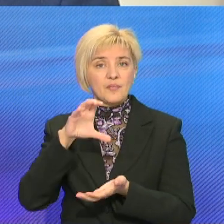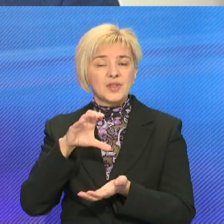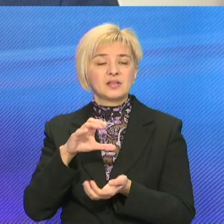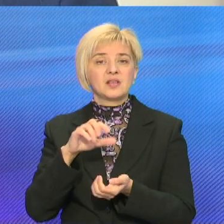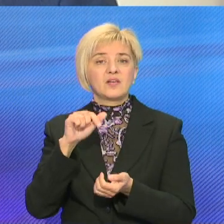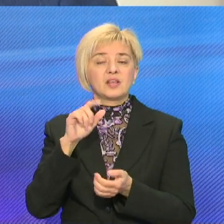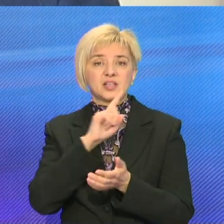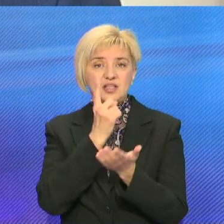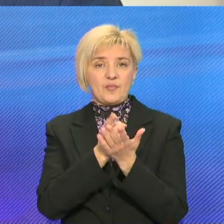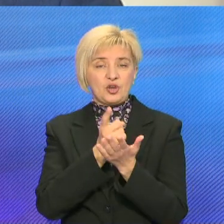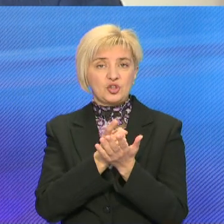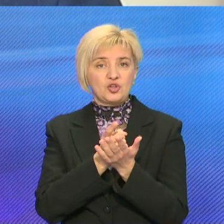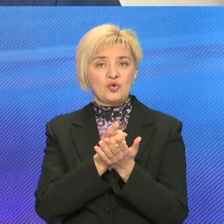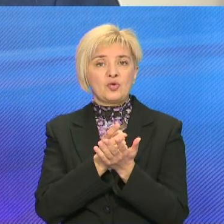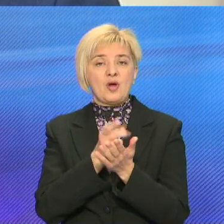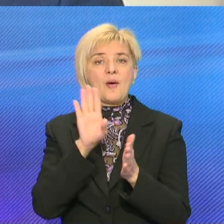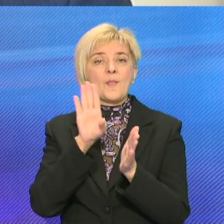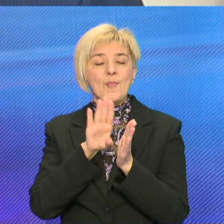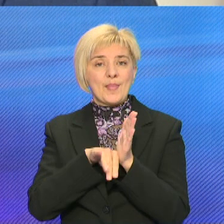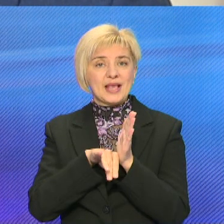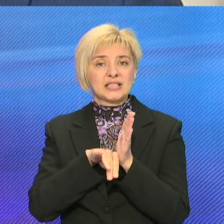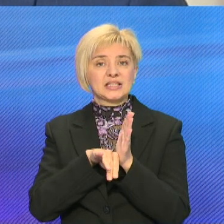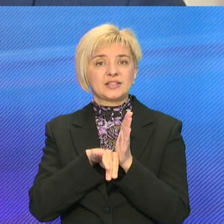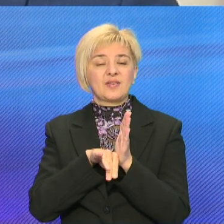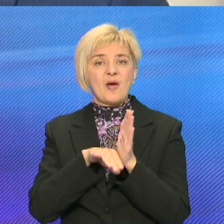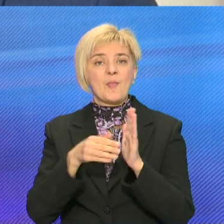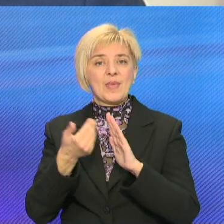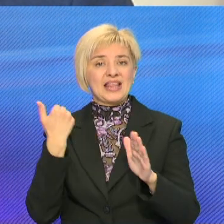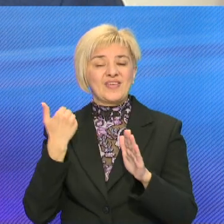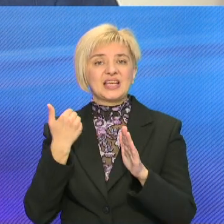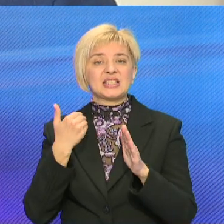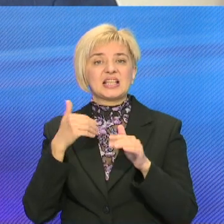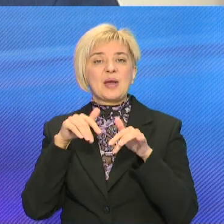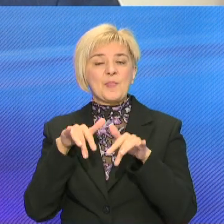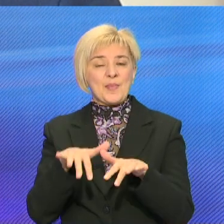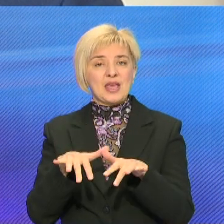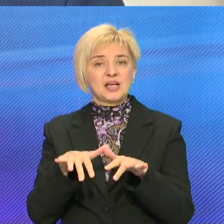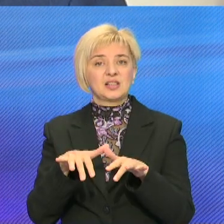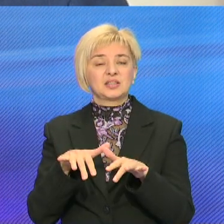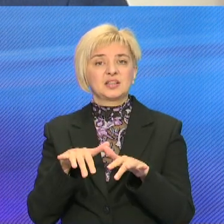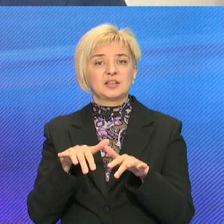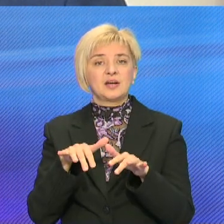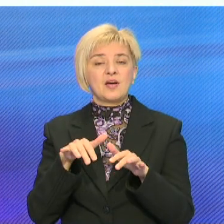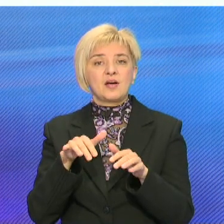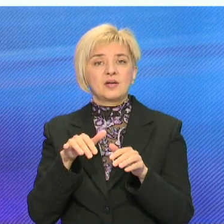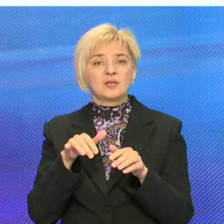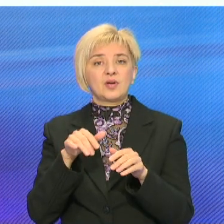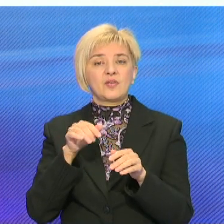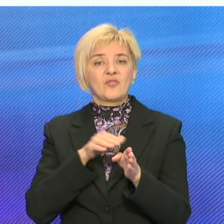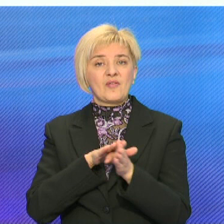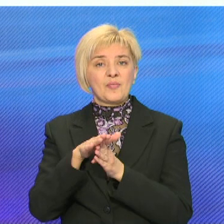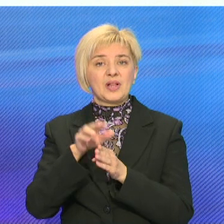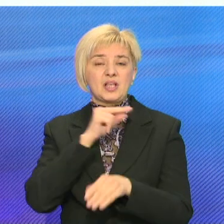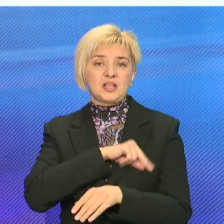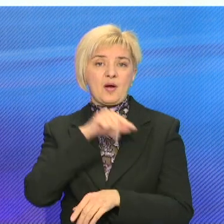общем, запрещено без предварительных мер, мероприятий осуществлять эти